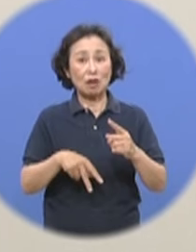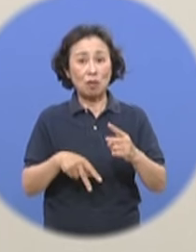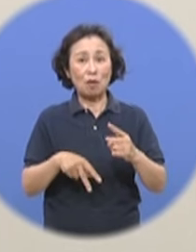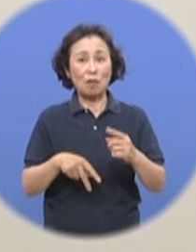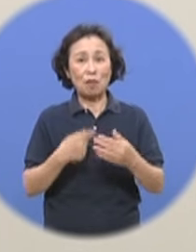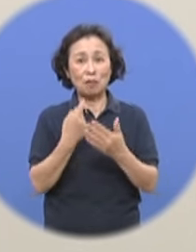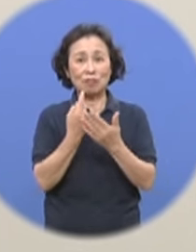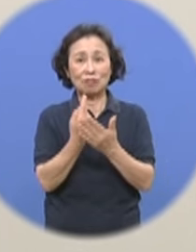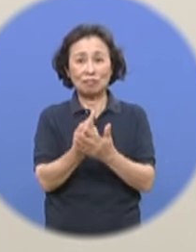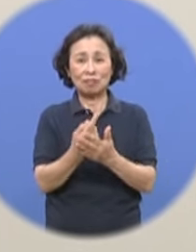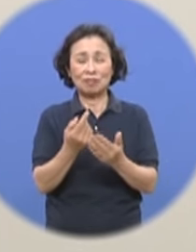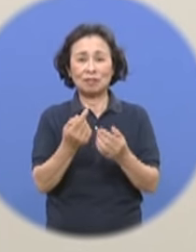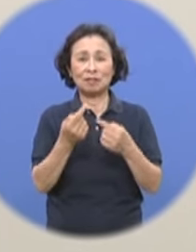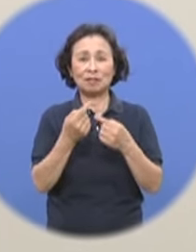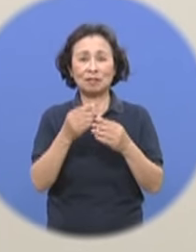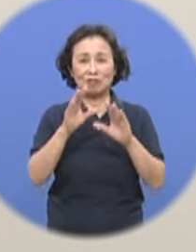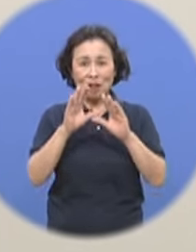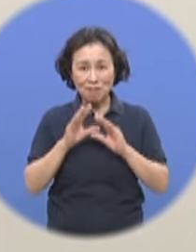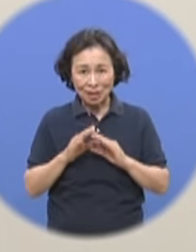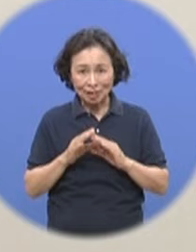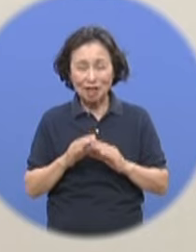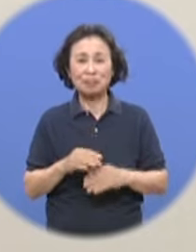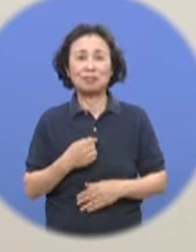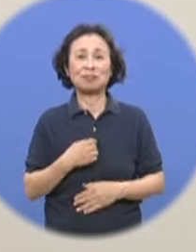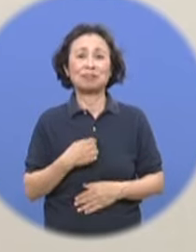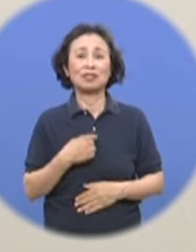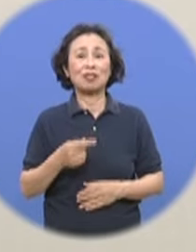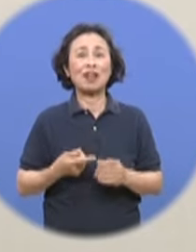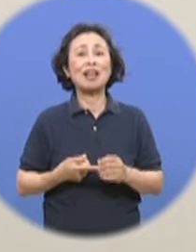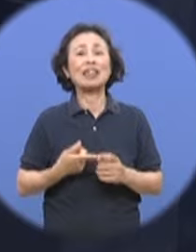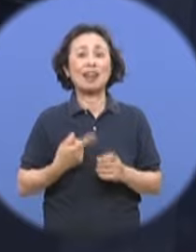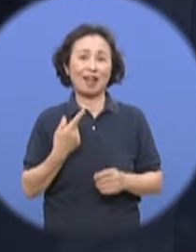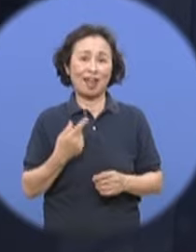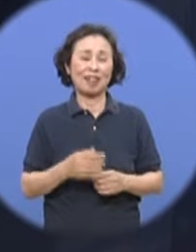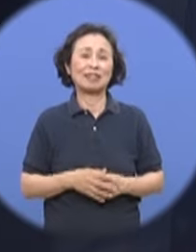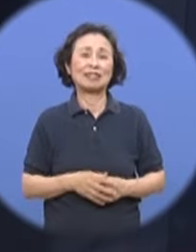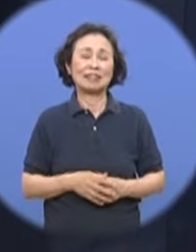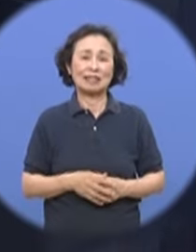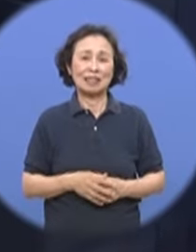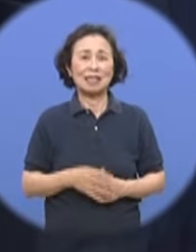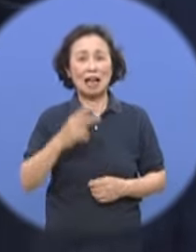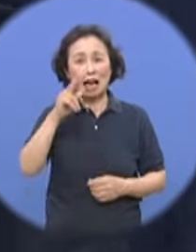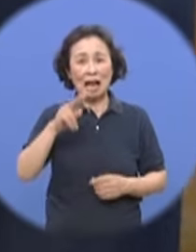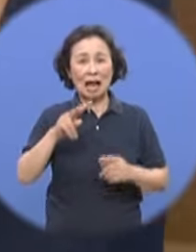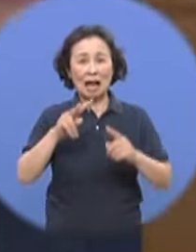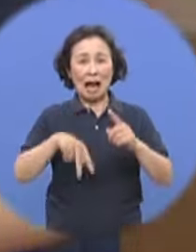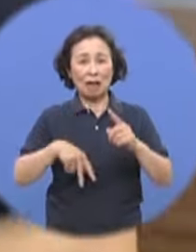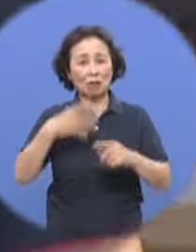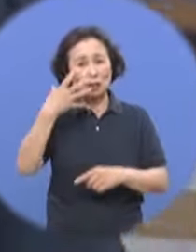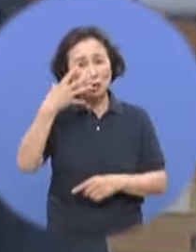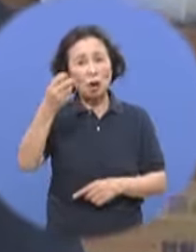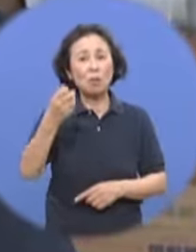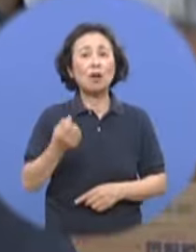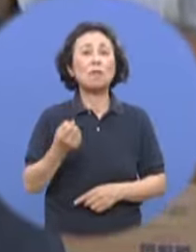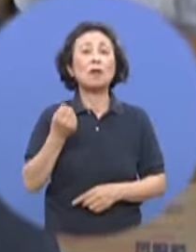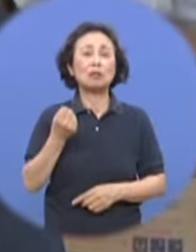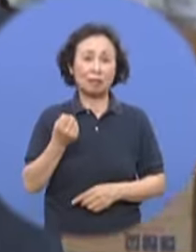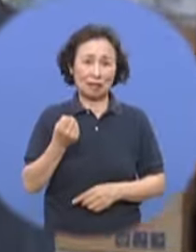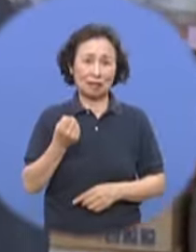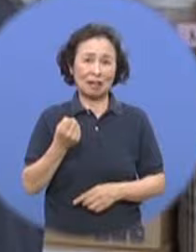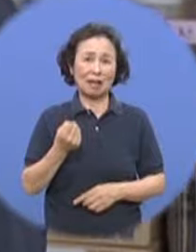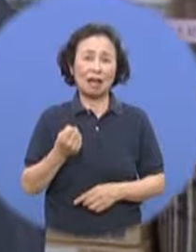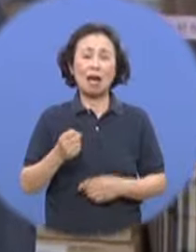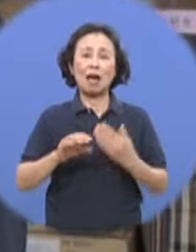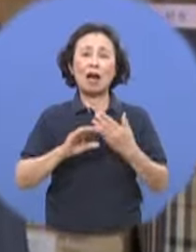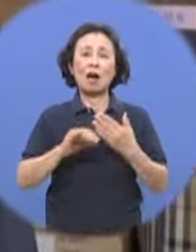として選んだんですけどそれきっかけで介護に興味を持って人の役